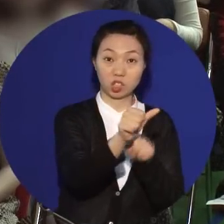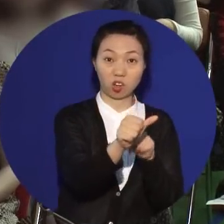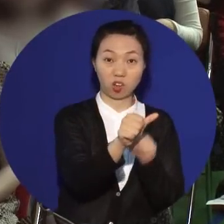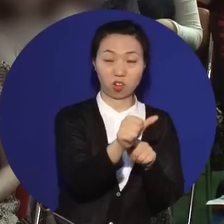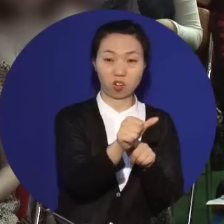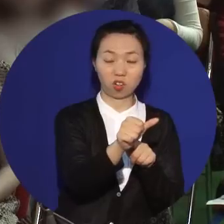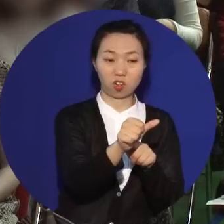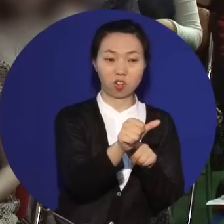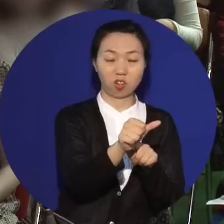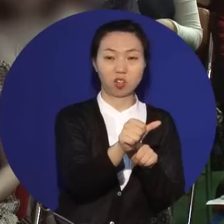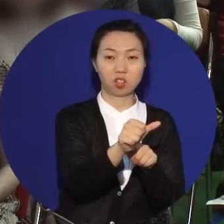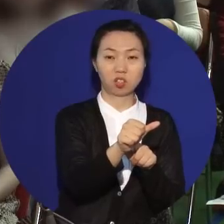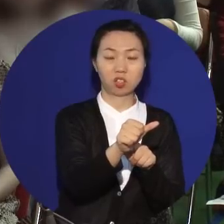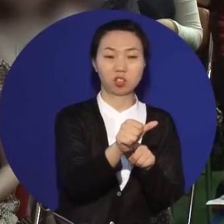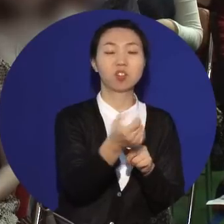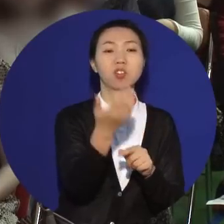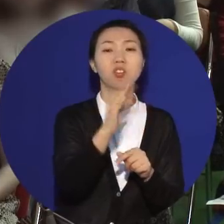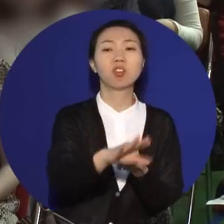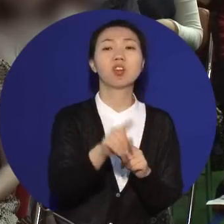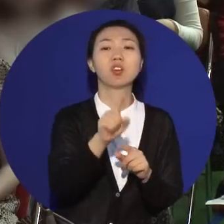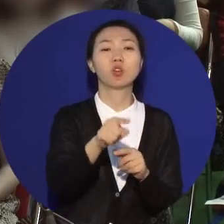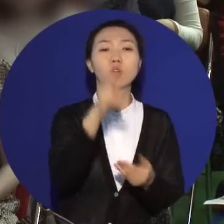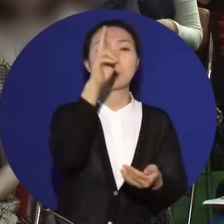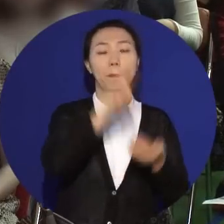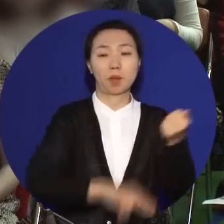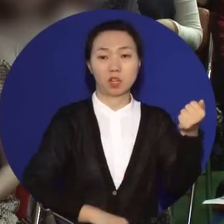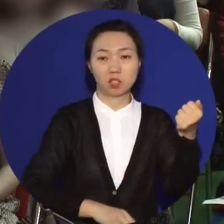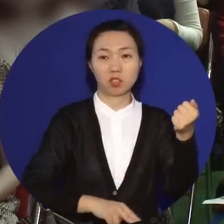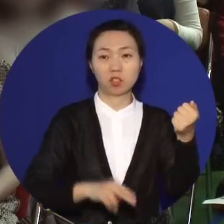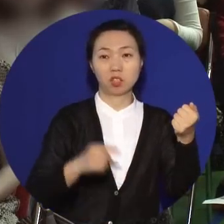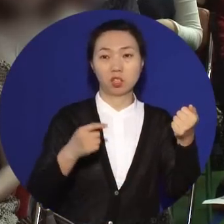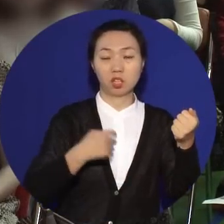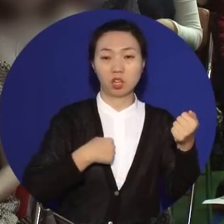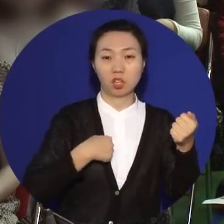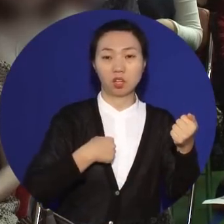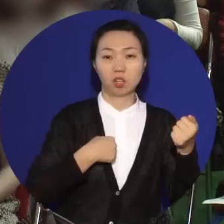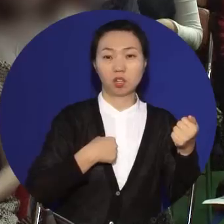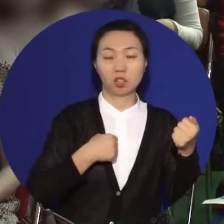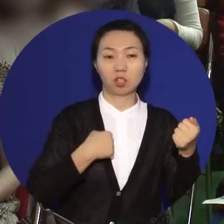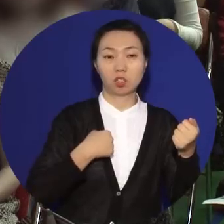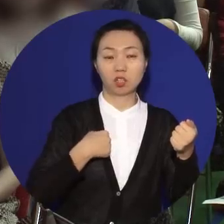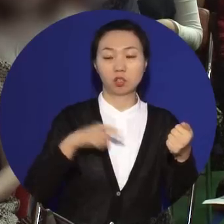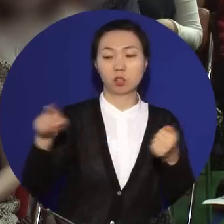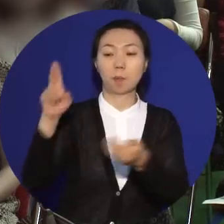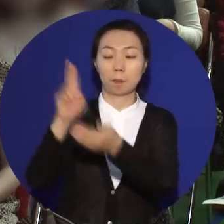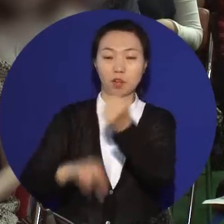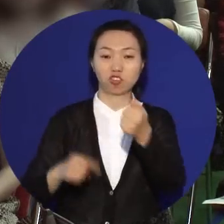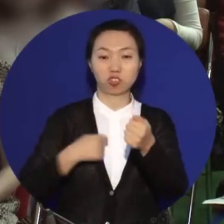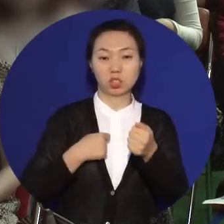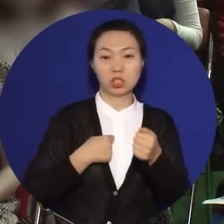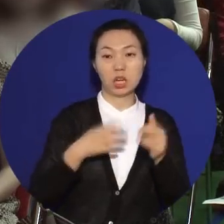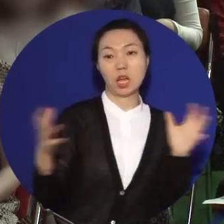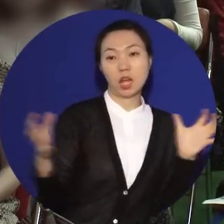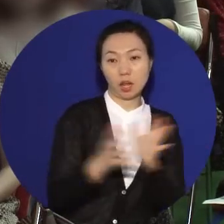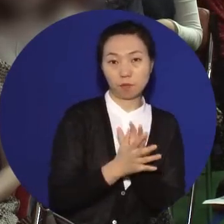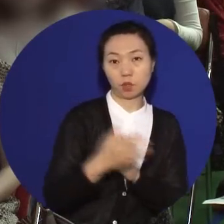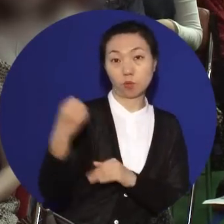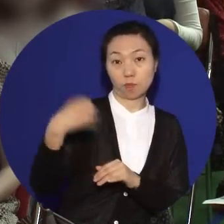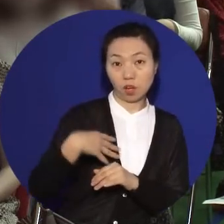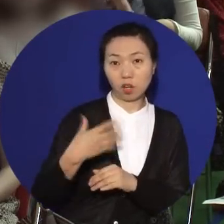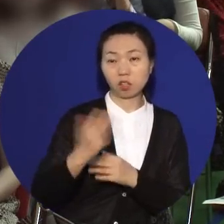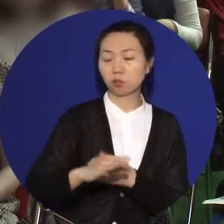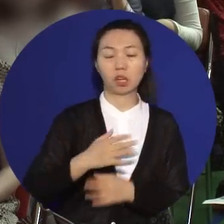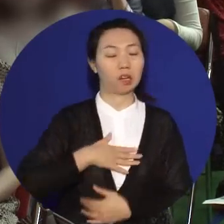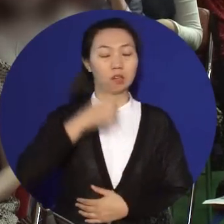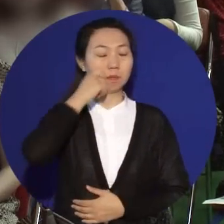가지고 지방 가서 도장을 차릴 테니까 나하고 며느리하고 애기하고 저 집에 들어와 살으래요. 근데 나는